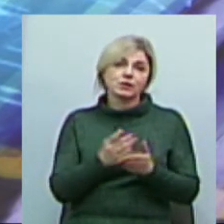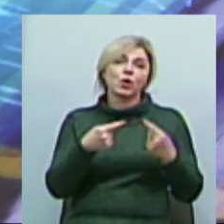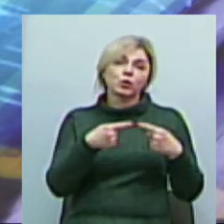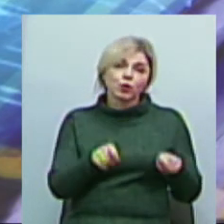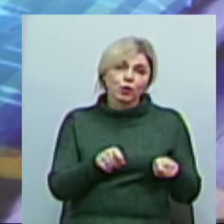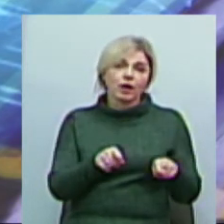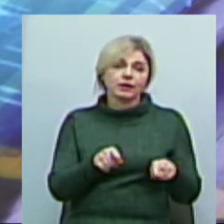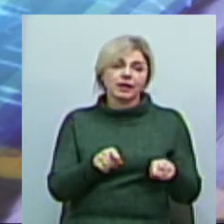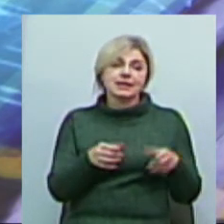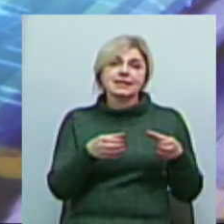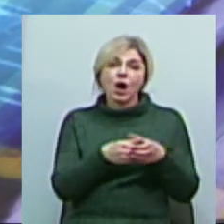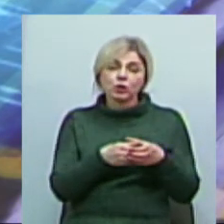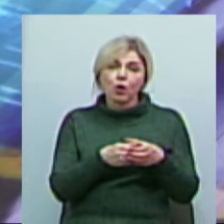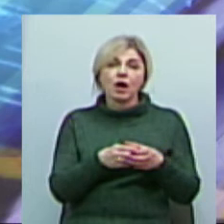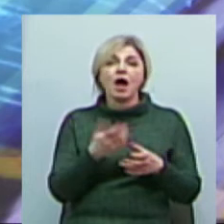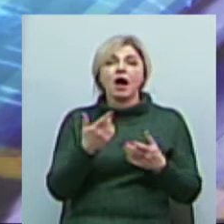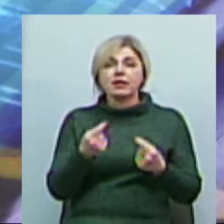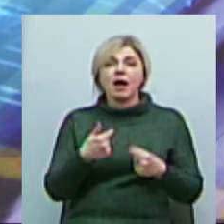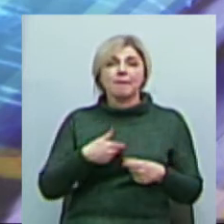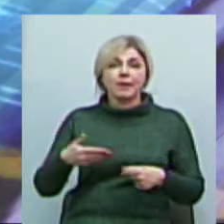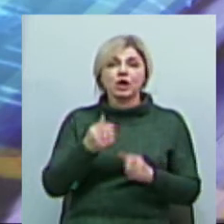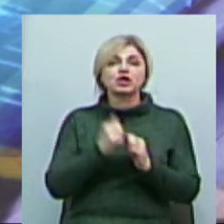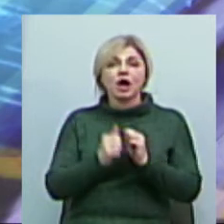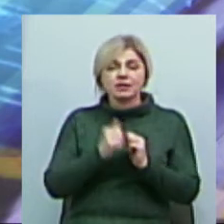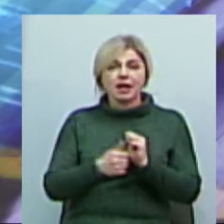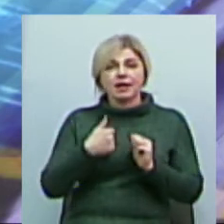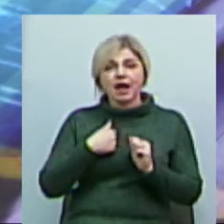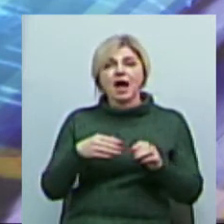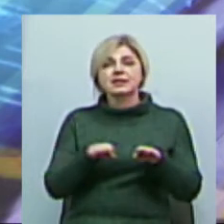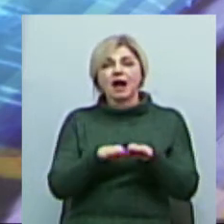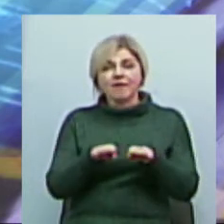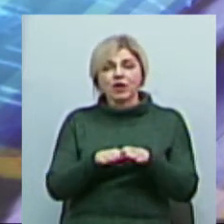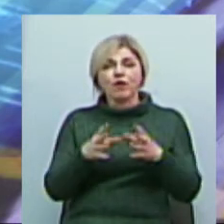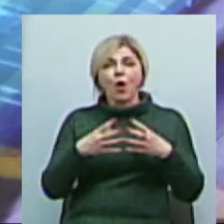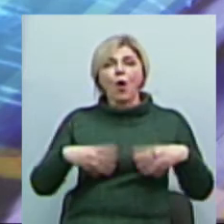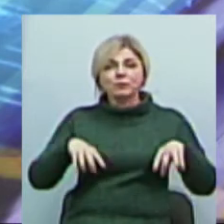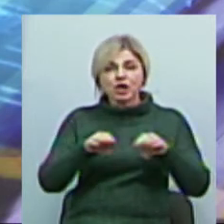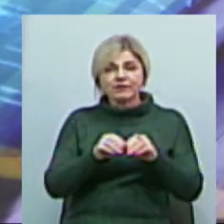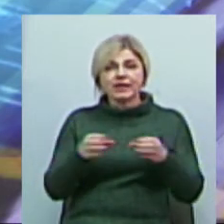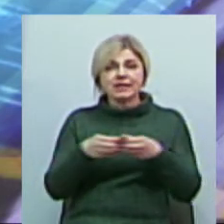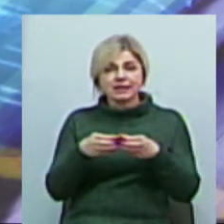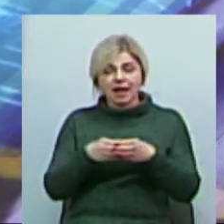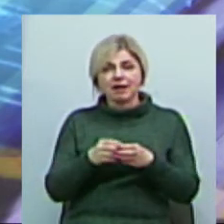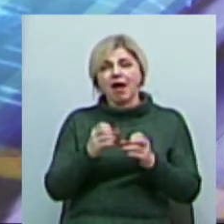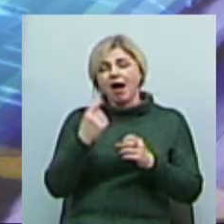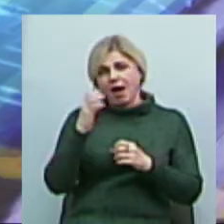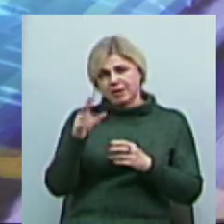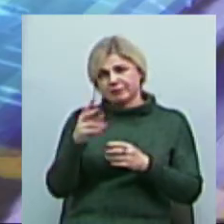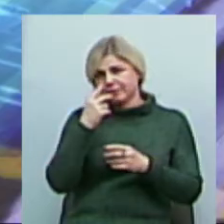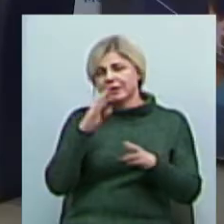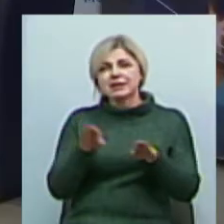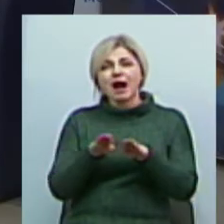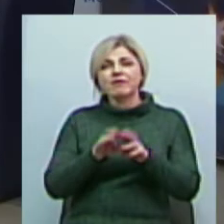другой сектор, который мы часто, как знаете, вот я сравниваю общественный сектор с такими прелестными животными, как котами. То есть, как